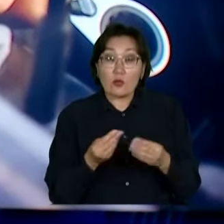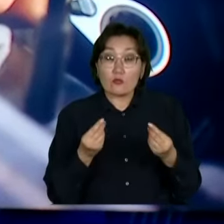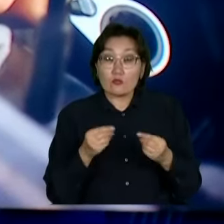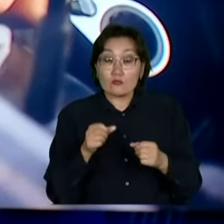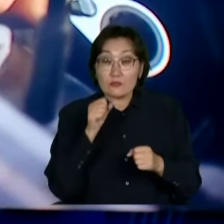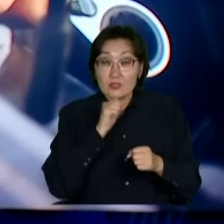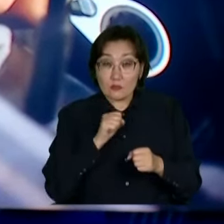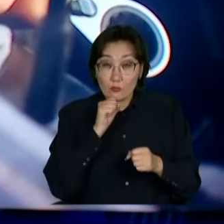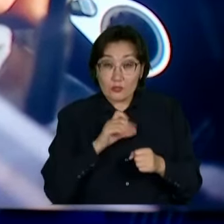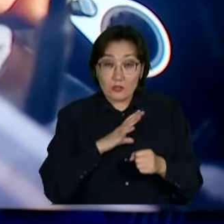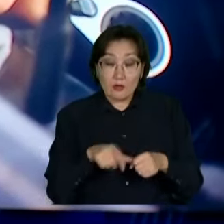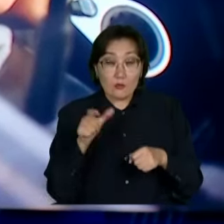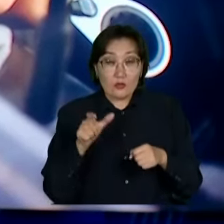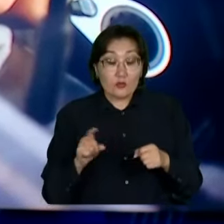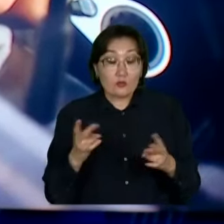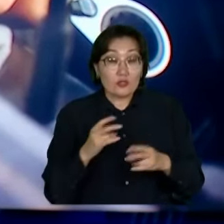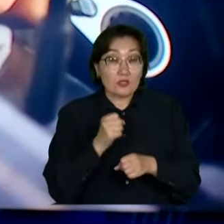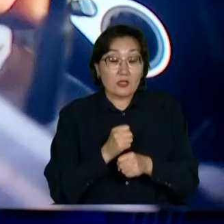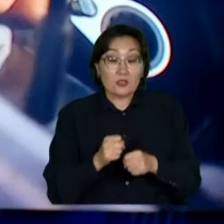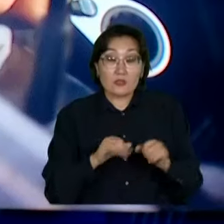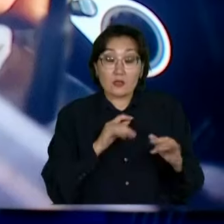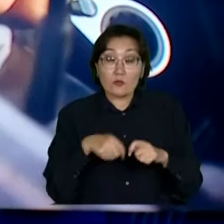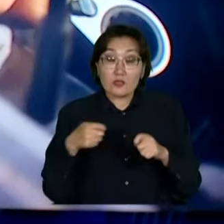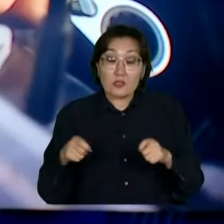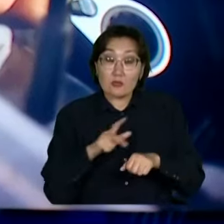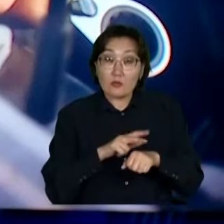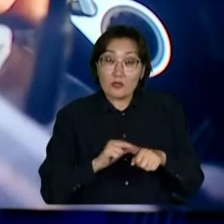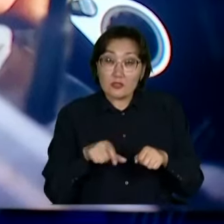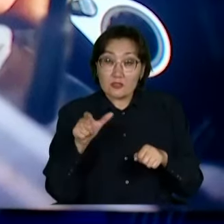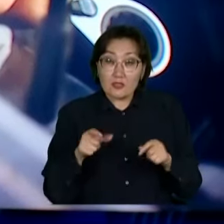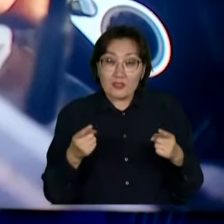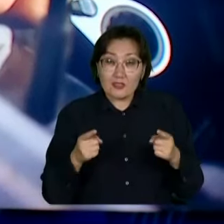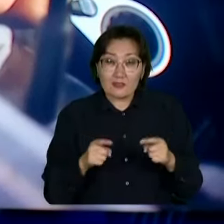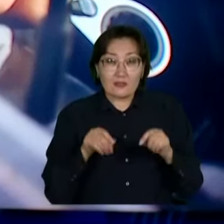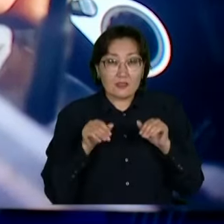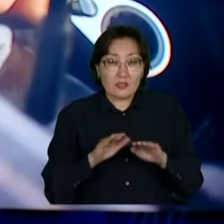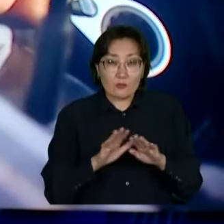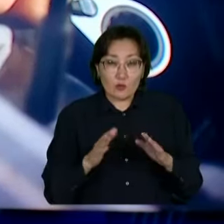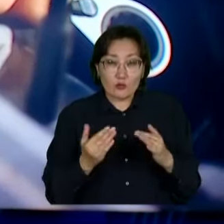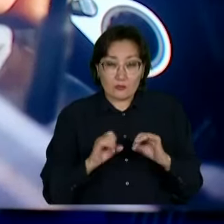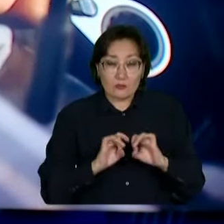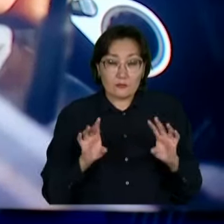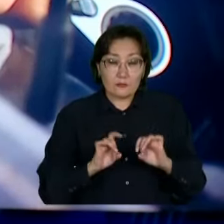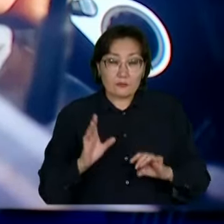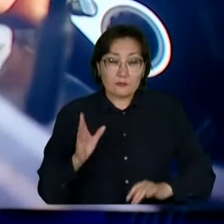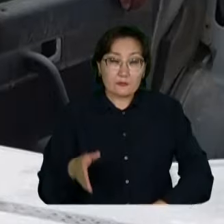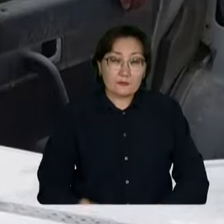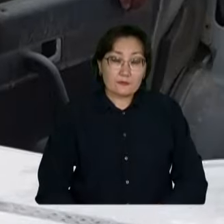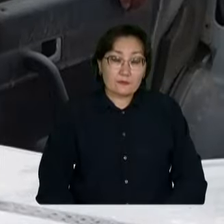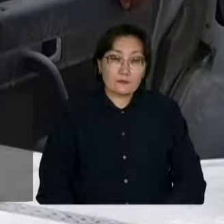көрінеді. Азаматтарға қайтпек керек, істі созбалаңға салған полиция неге қамсыз? Өңірдегі тілші айтады.